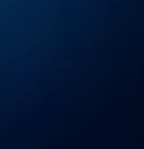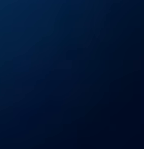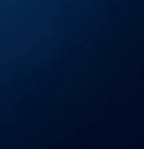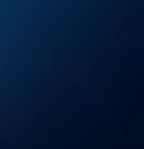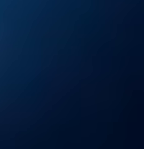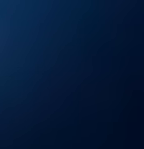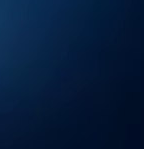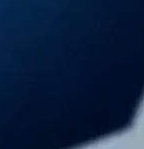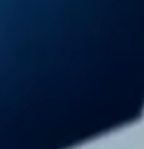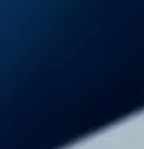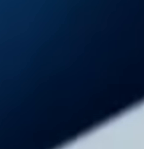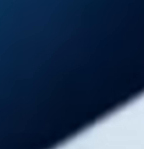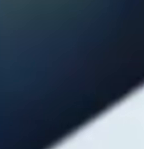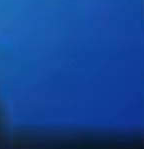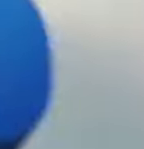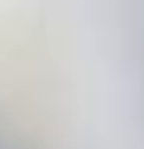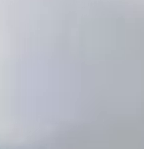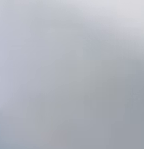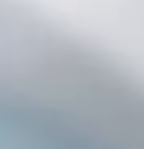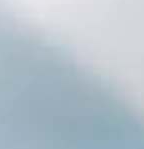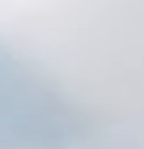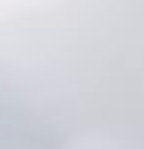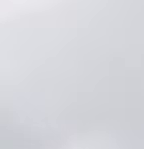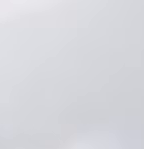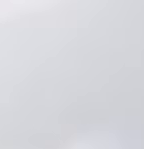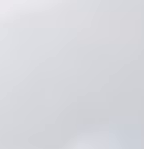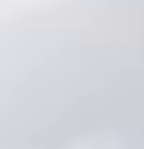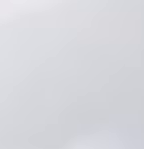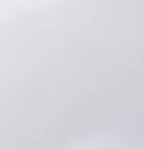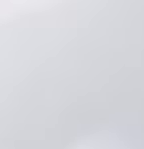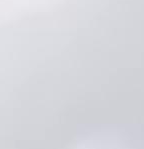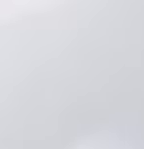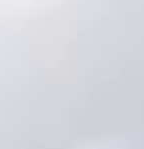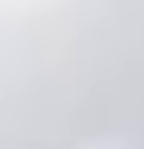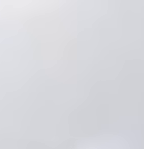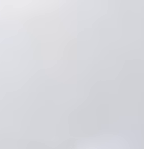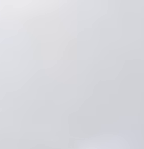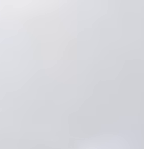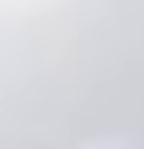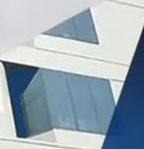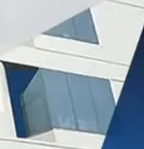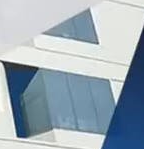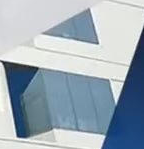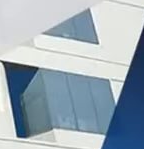GMA Integrated News, ang news authority ng Filipino.